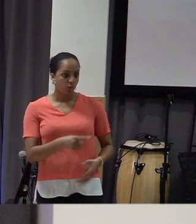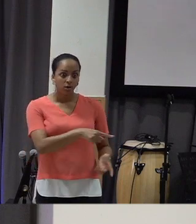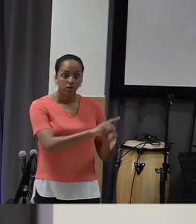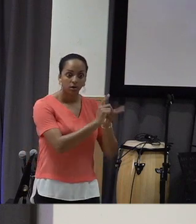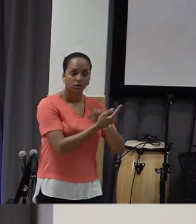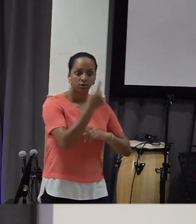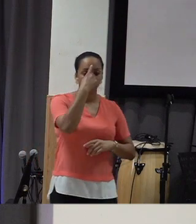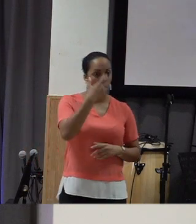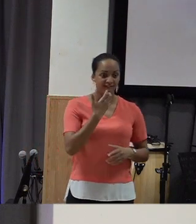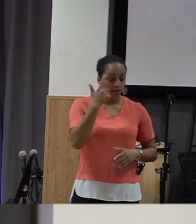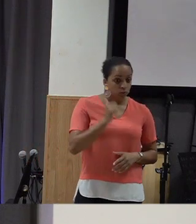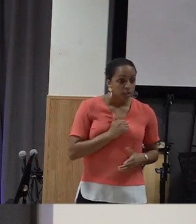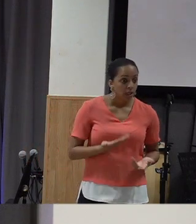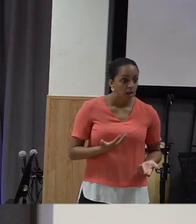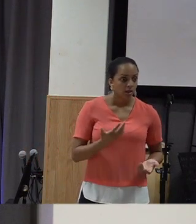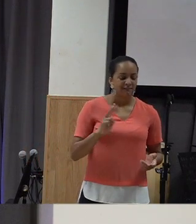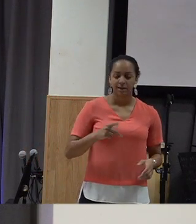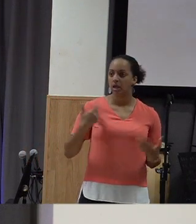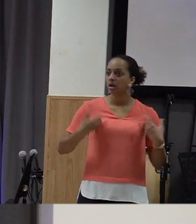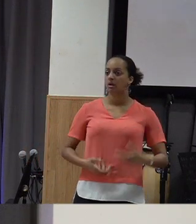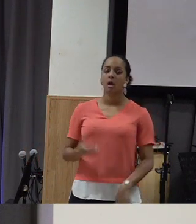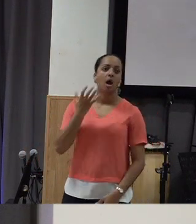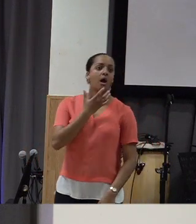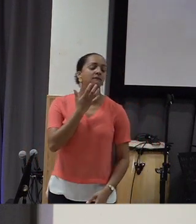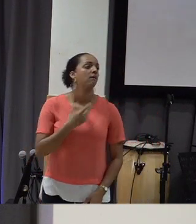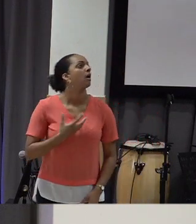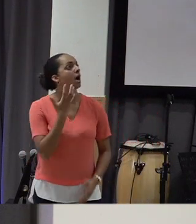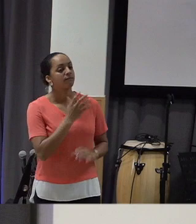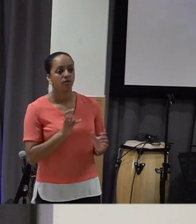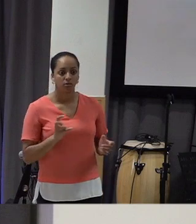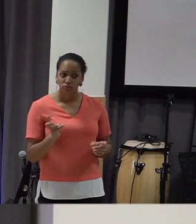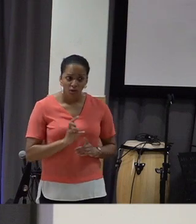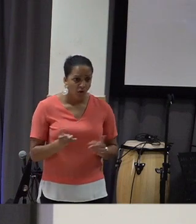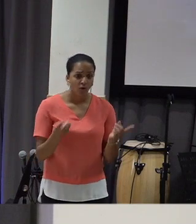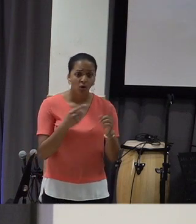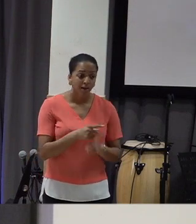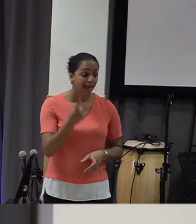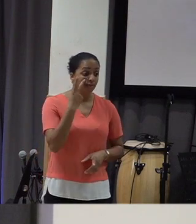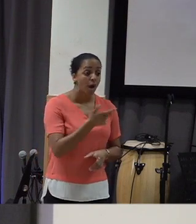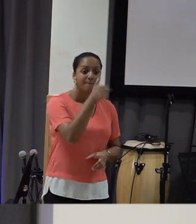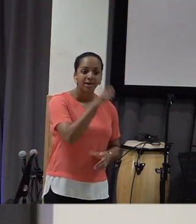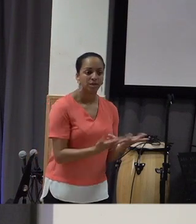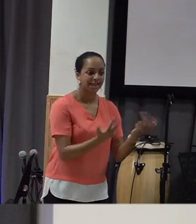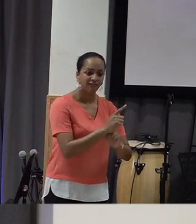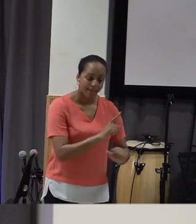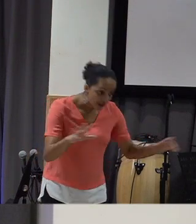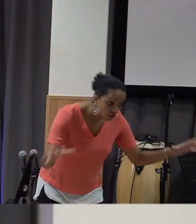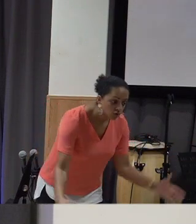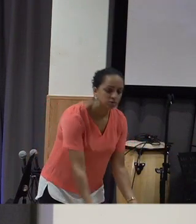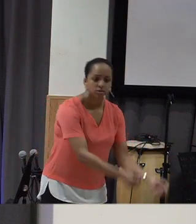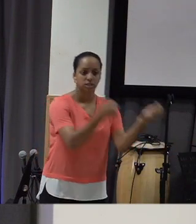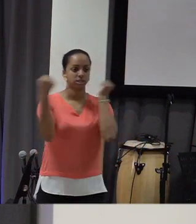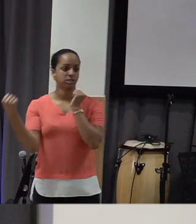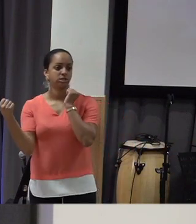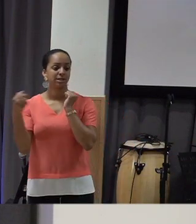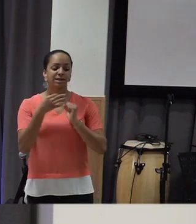rencontré des gens comme ça. Mon frère, ma sœur, si tu vois un frère ou une sœur qui tombe, tu le relèves. Si, mon frère, ma sœur, la grâce de Dieu n'est pas épuisée, Dieu t'aime toujours, si tu lui